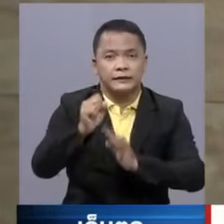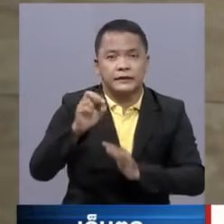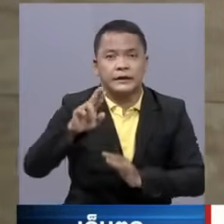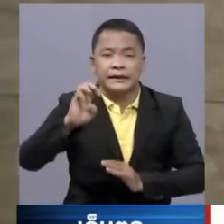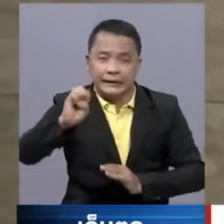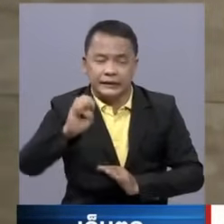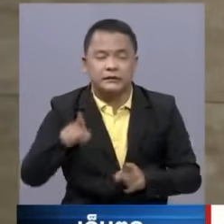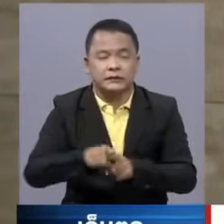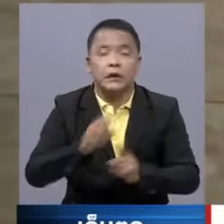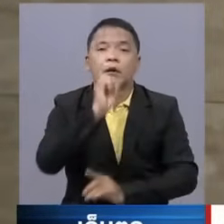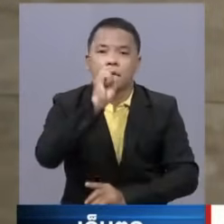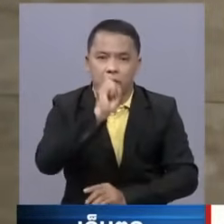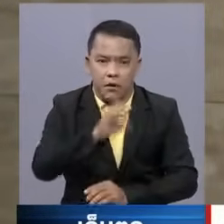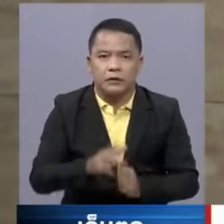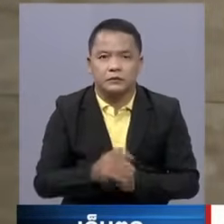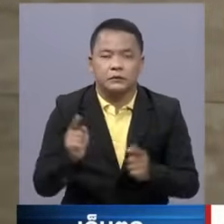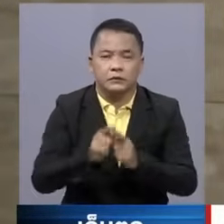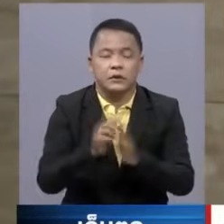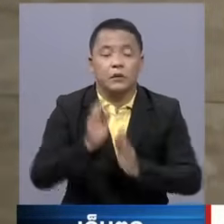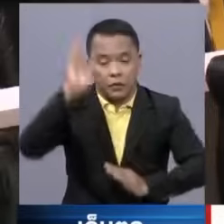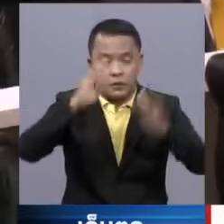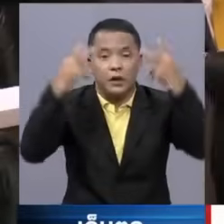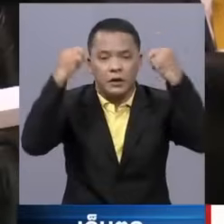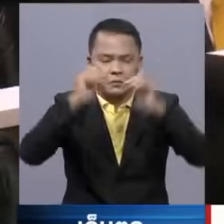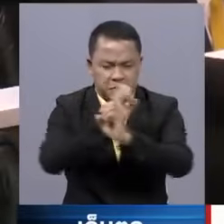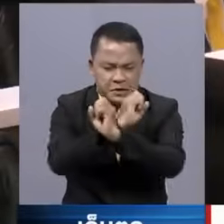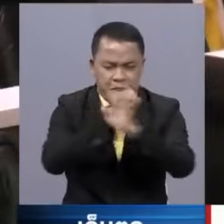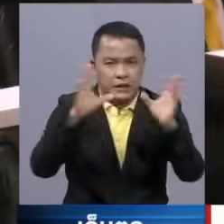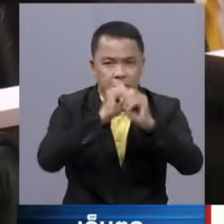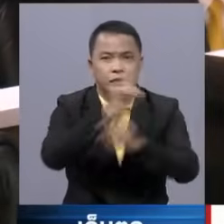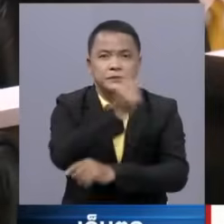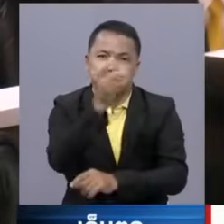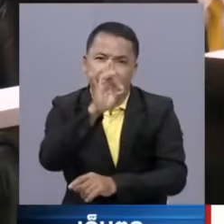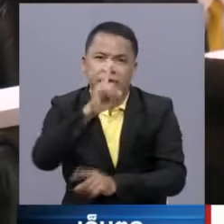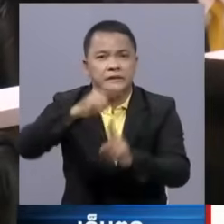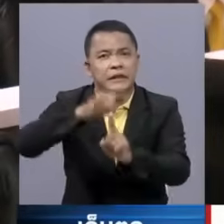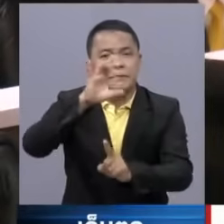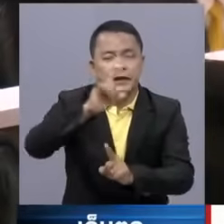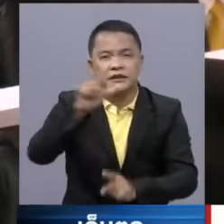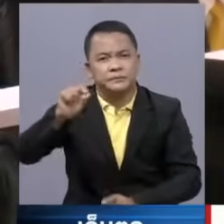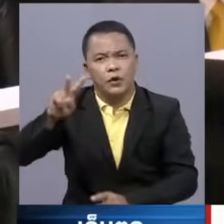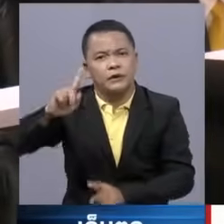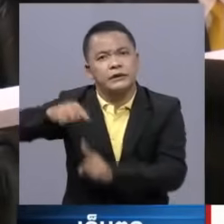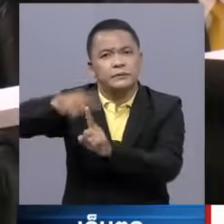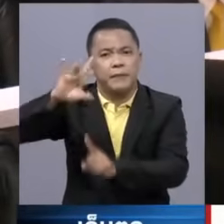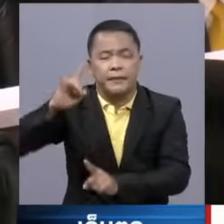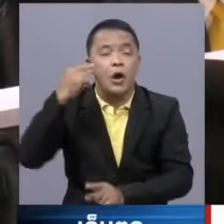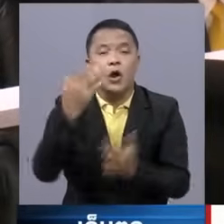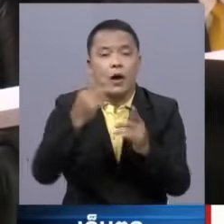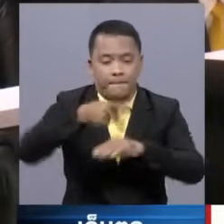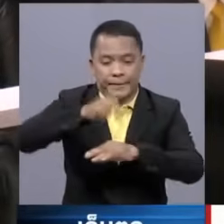สุวรรณภานนท์อันนี้ก็บอกเลยฮะเรื่องของวันโหวตนายกเนี่ยยังไม่ชัดนะว่าจะเป็นวันที่ 18สิงหาคมหรือ22สิงหาคม